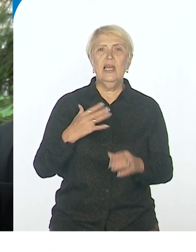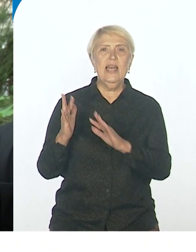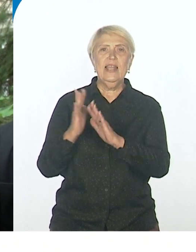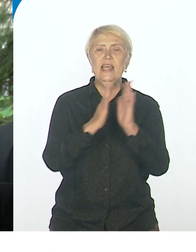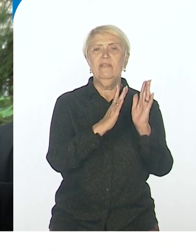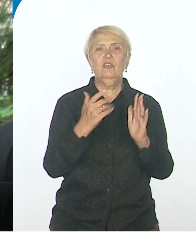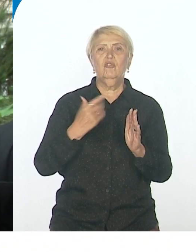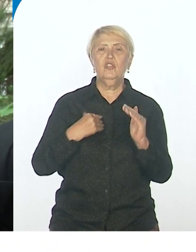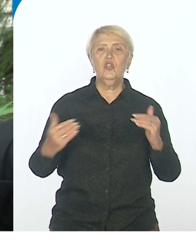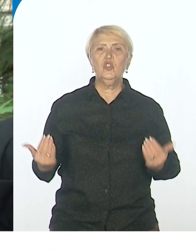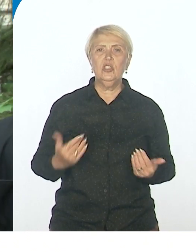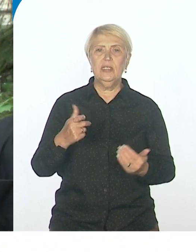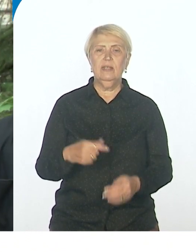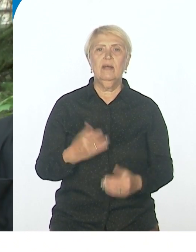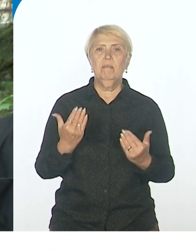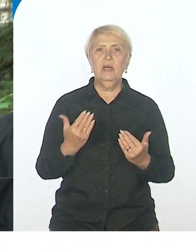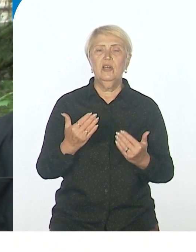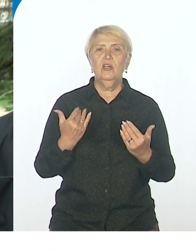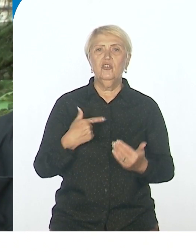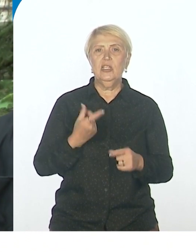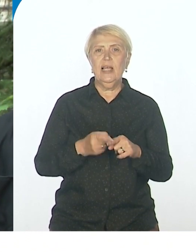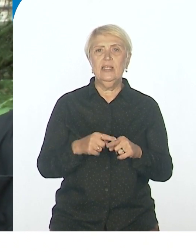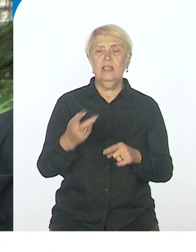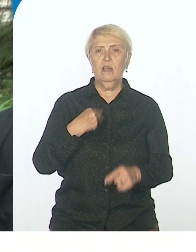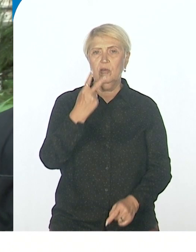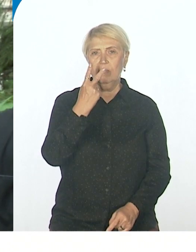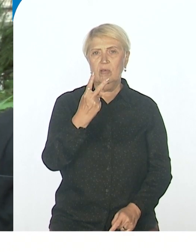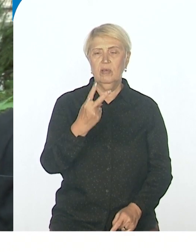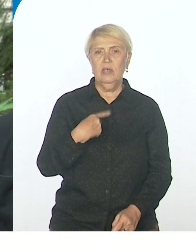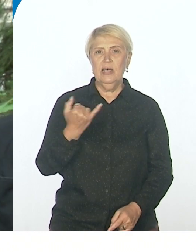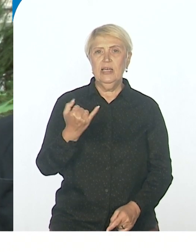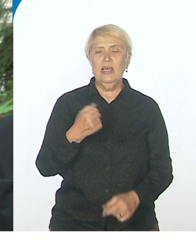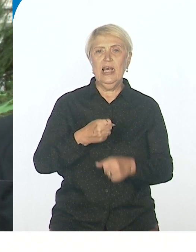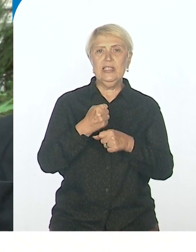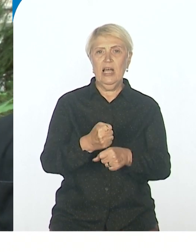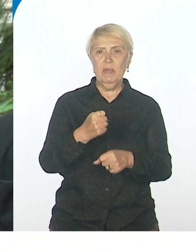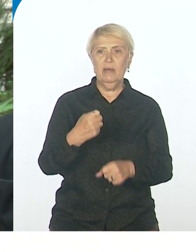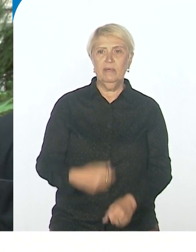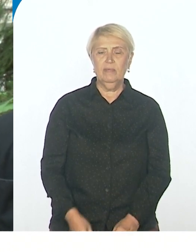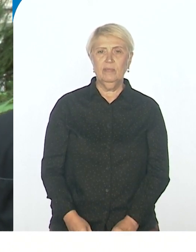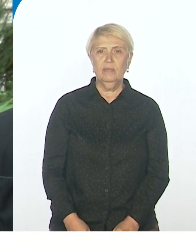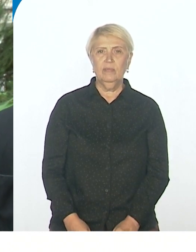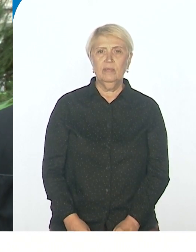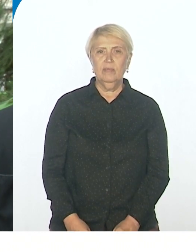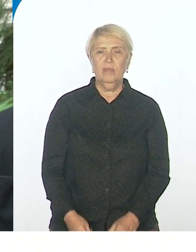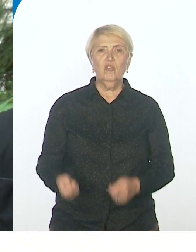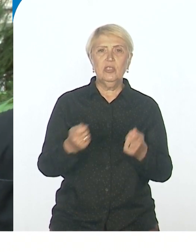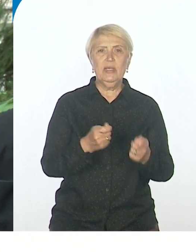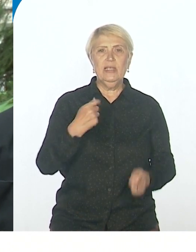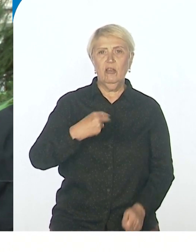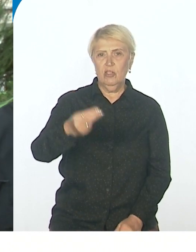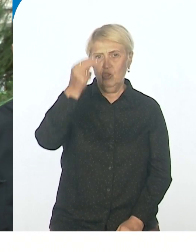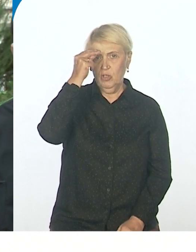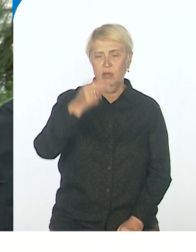раи. И поэтому мы сейчас, взирая на это крестное знамение и нанося его на чело, на живот,